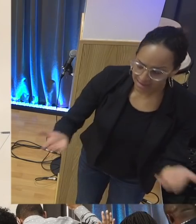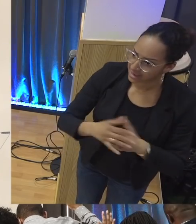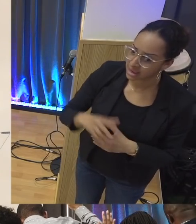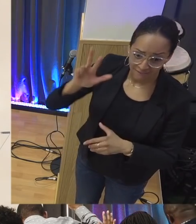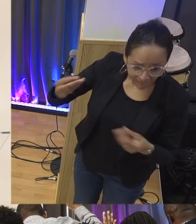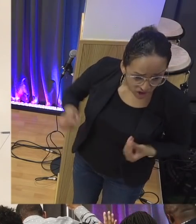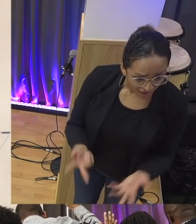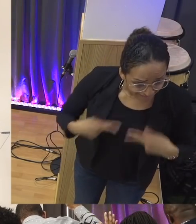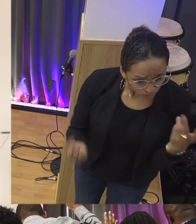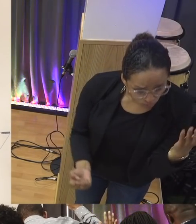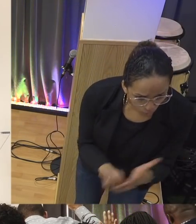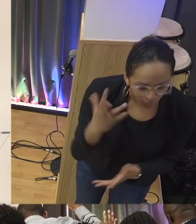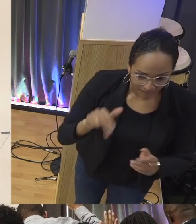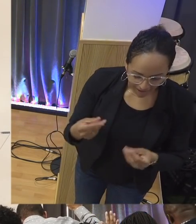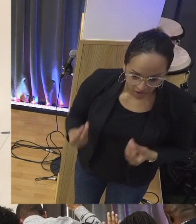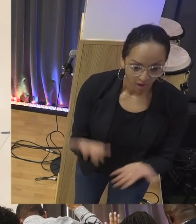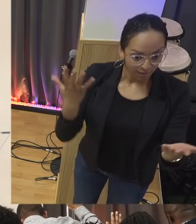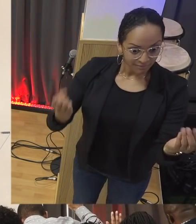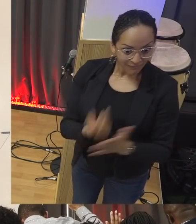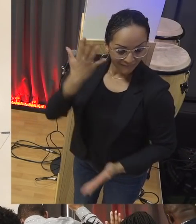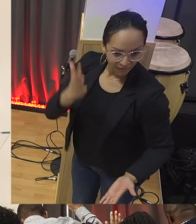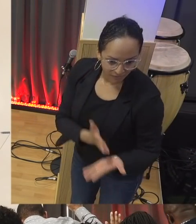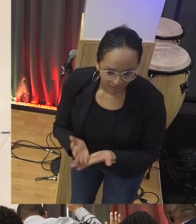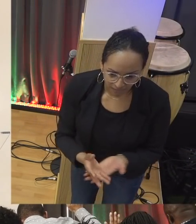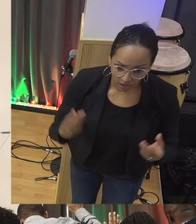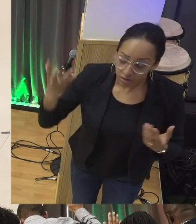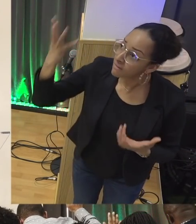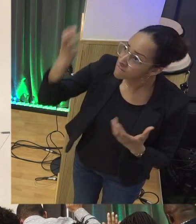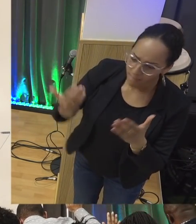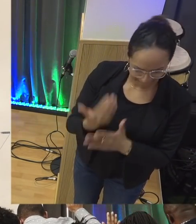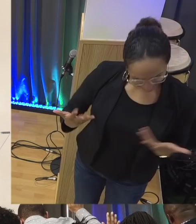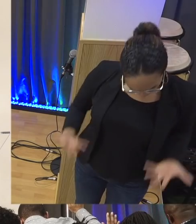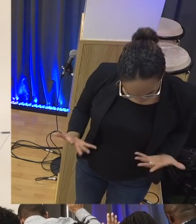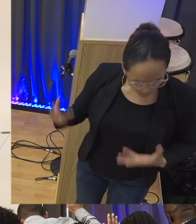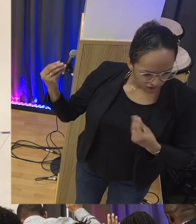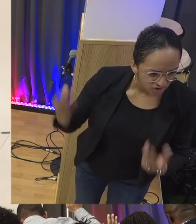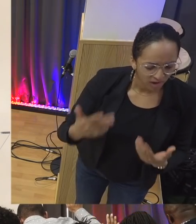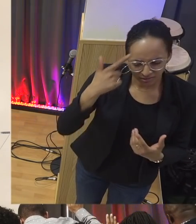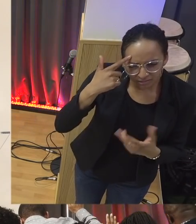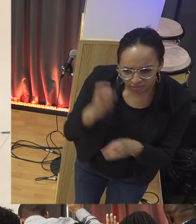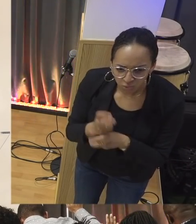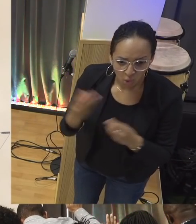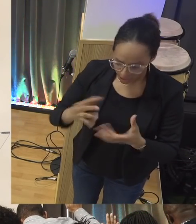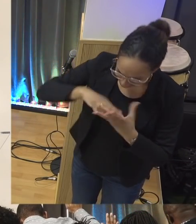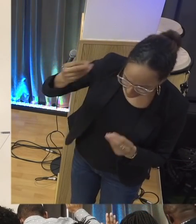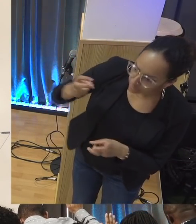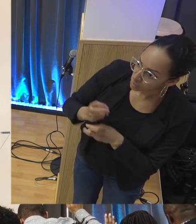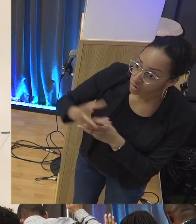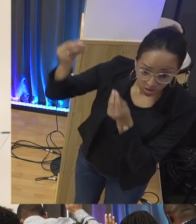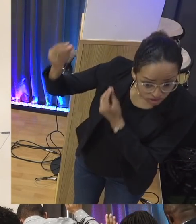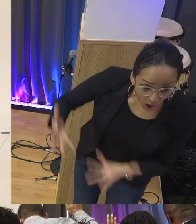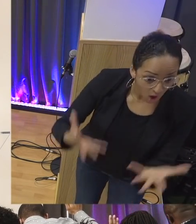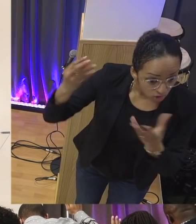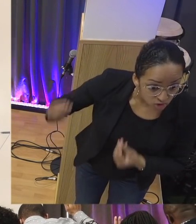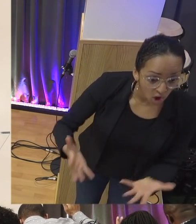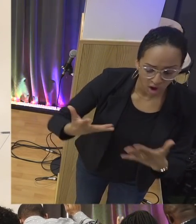vie nouvelle, un rafraîchissement nouveau. Il veut renouveler ce matin toutes tes forces physiques, morales et spirituelles. Et ce que tu as entendu dans le passé,